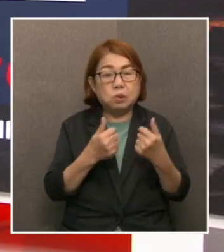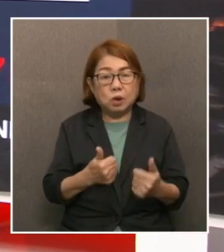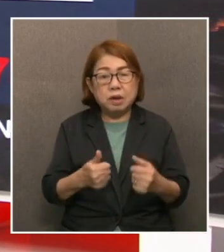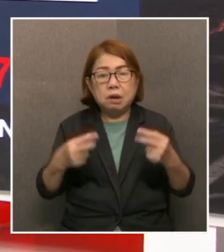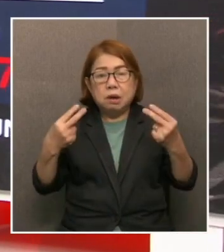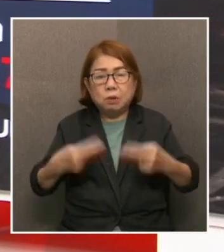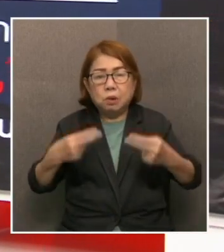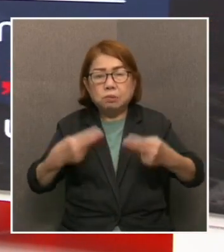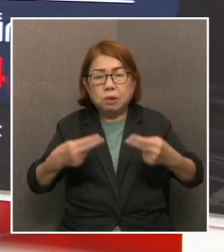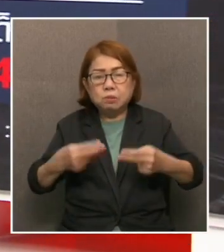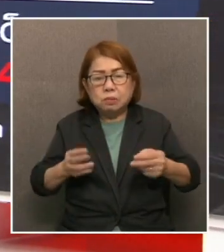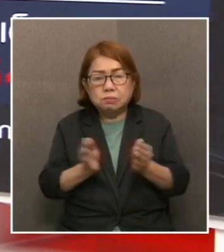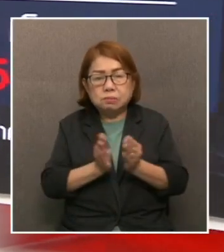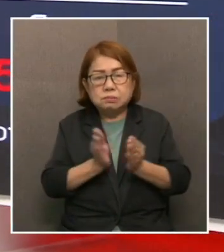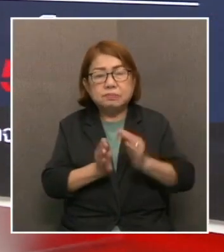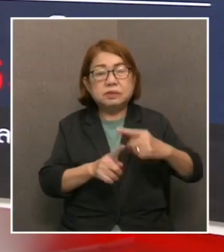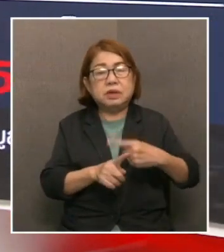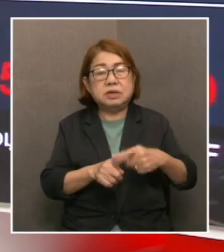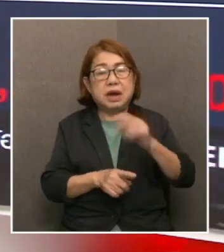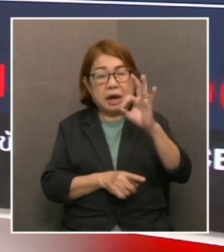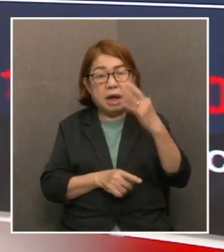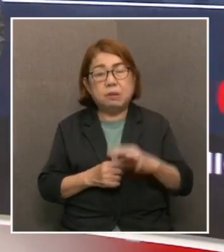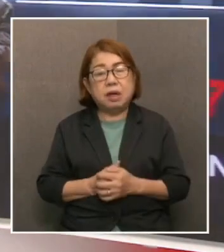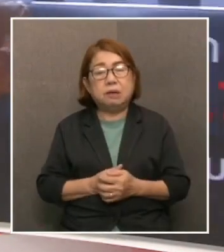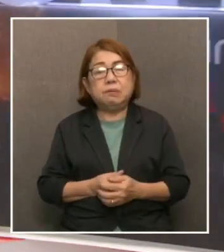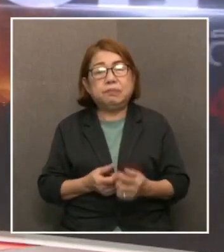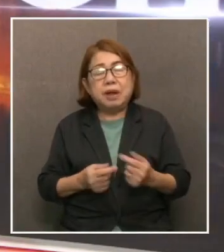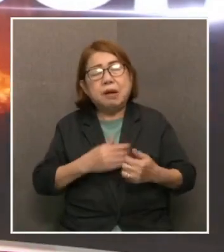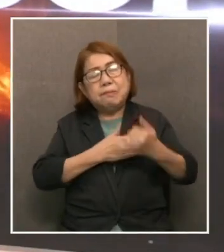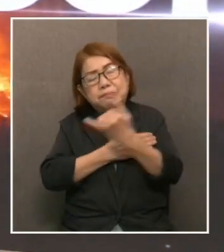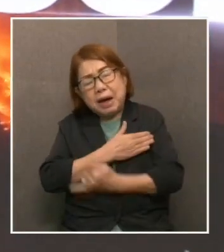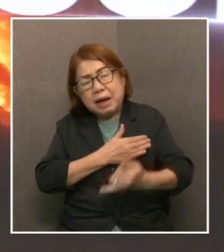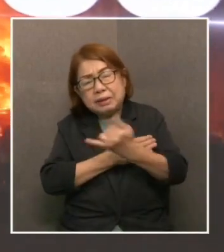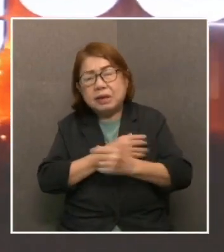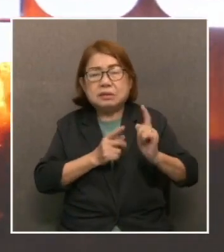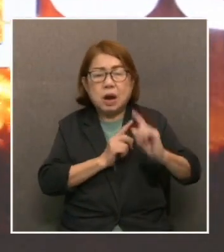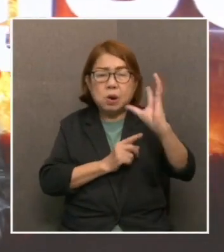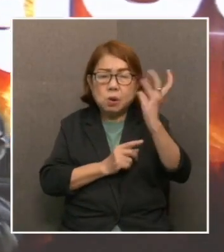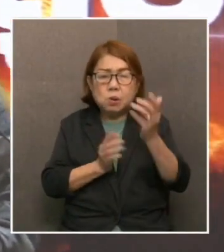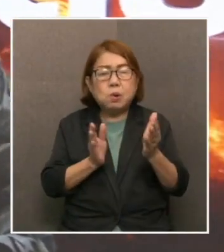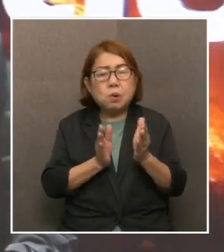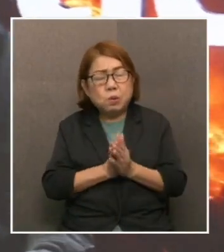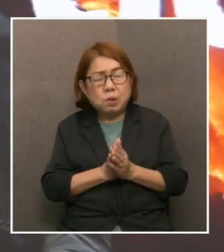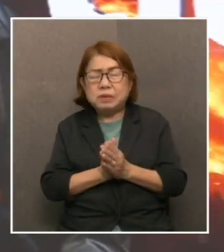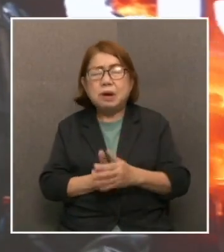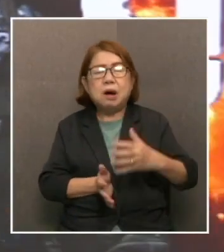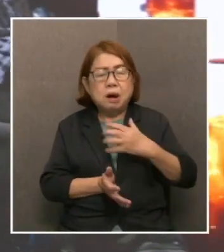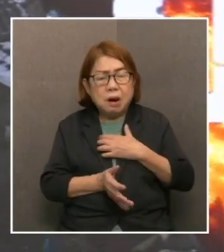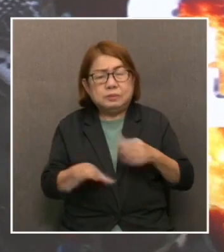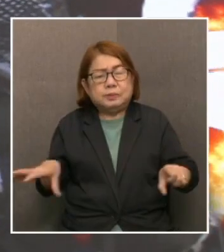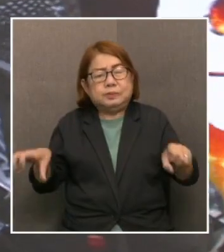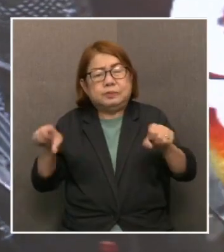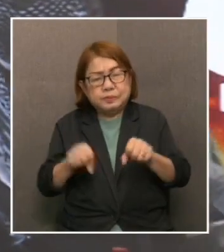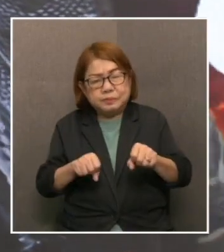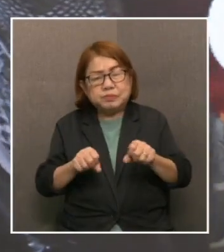รบเนี่ยมากว่า 9เดือนแล้วนะคะแม้ว่าผู้นำทั่วโลกแล้วก็นานาชาติพยายามทุกวิถีทางนะคะที่จะให้เกิด